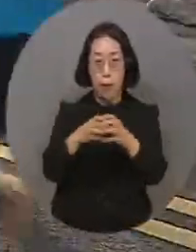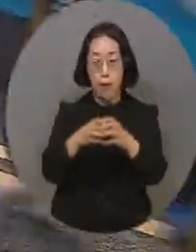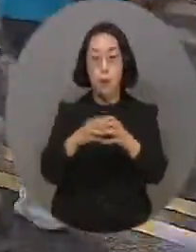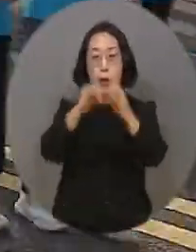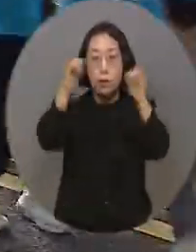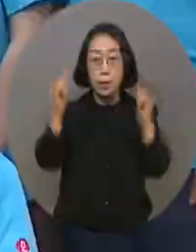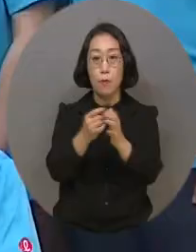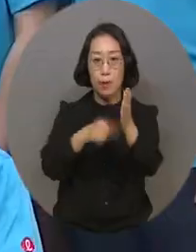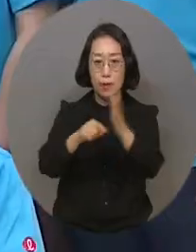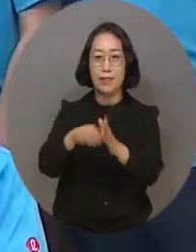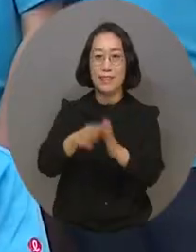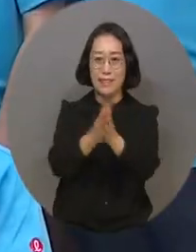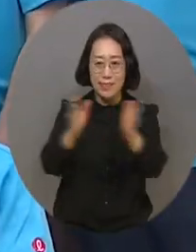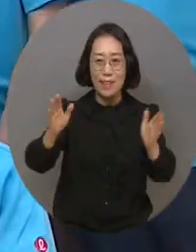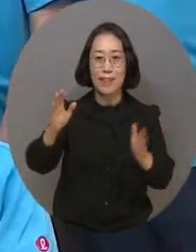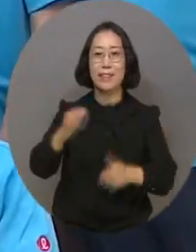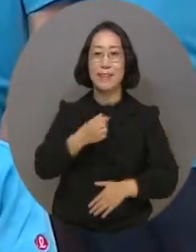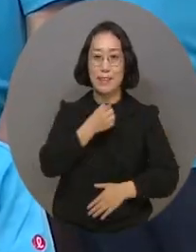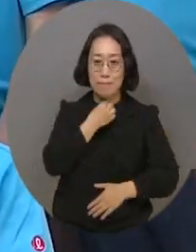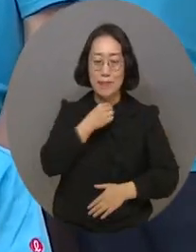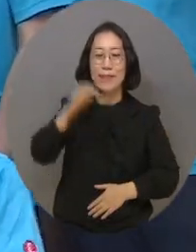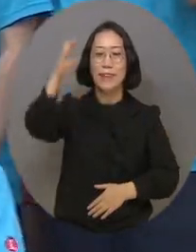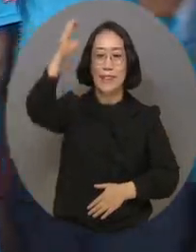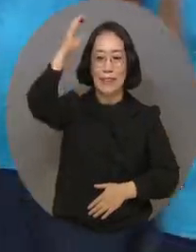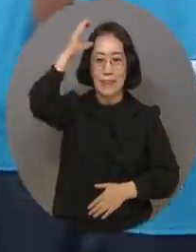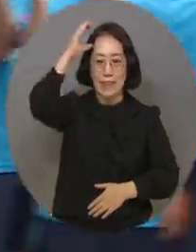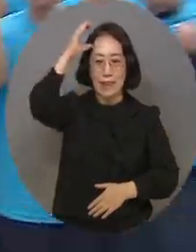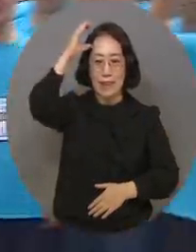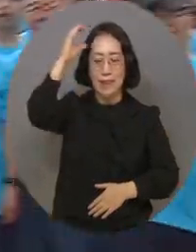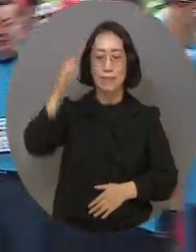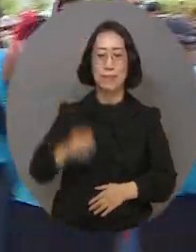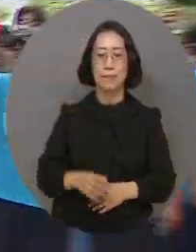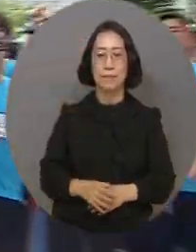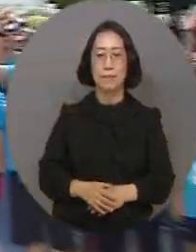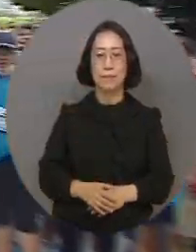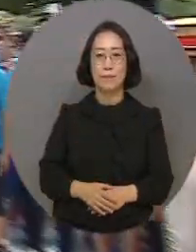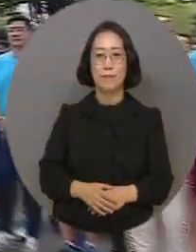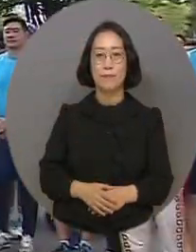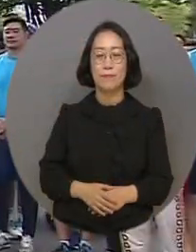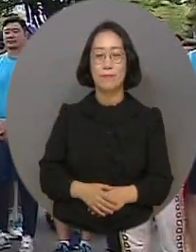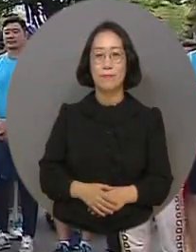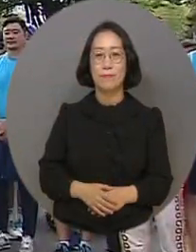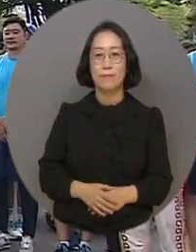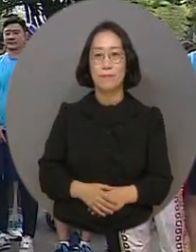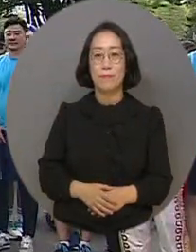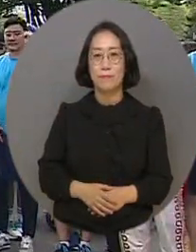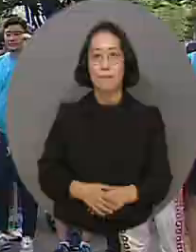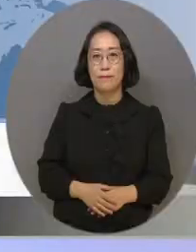되길 바라봅니다. 복지TV 뉴스 박순용입니다.